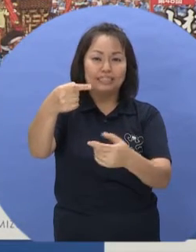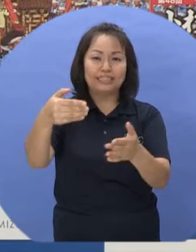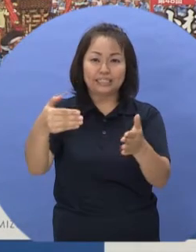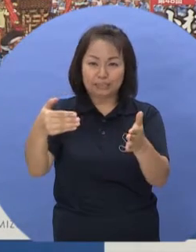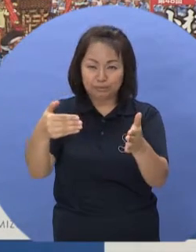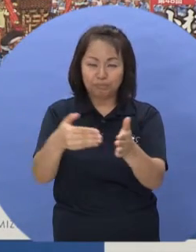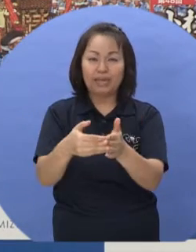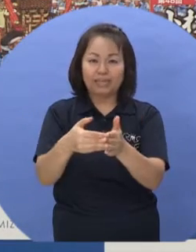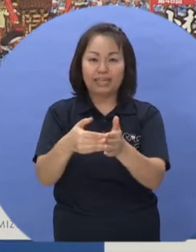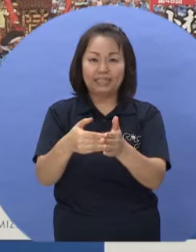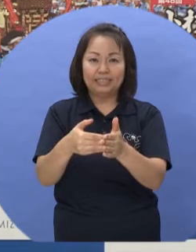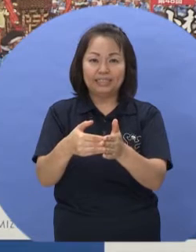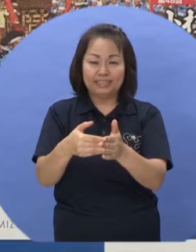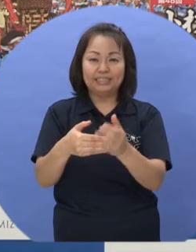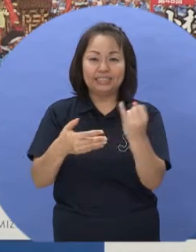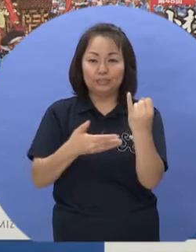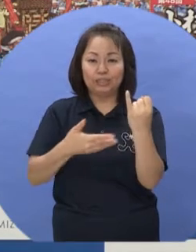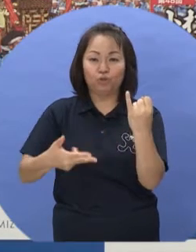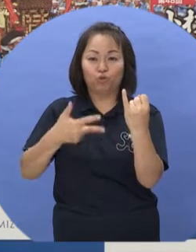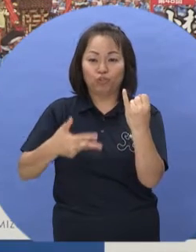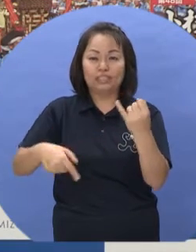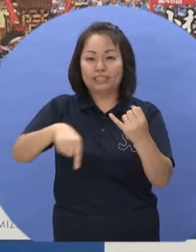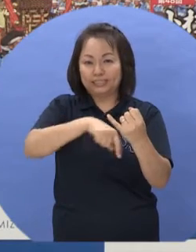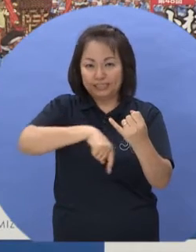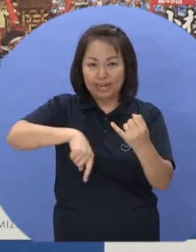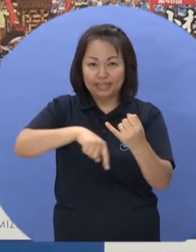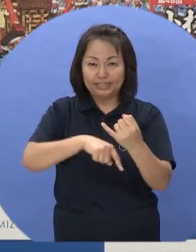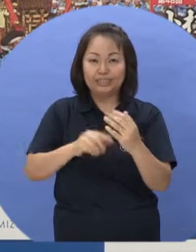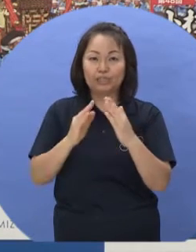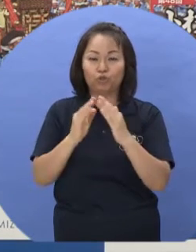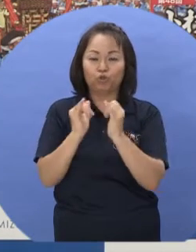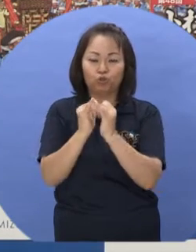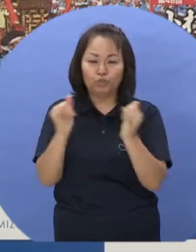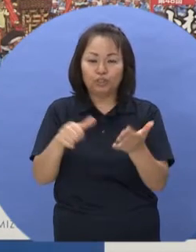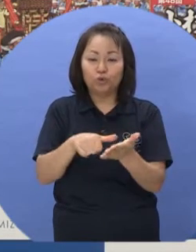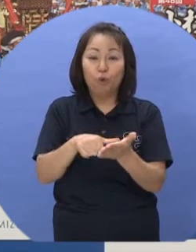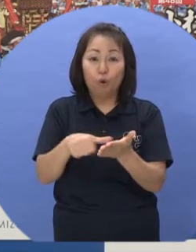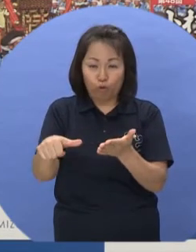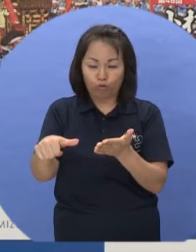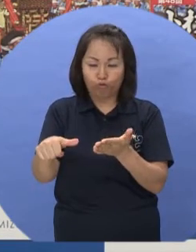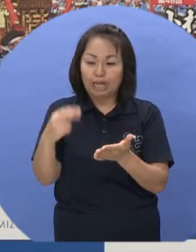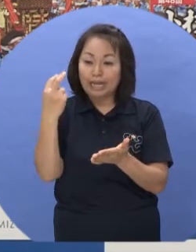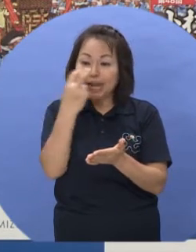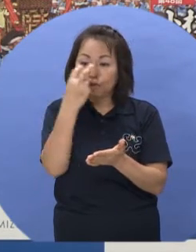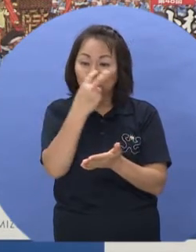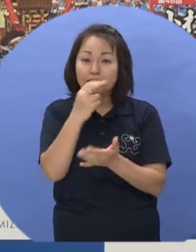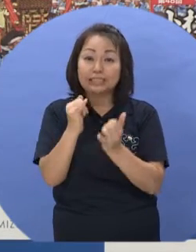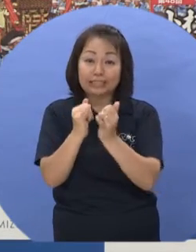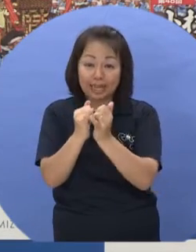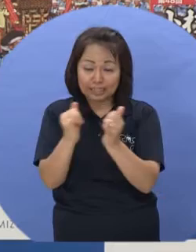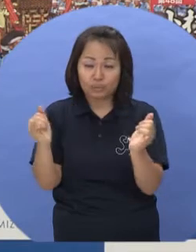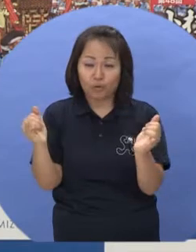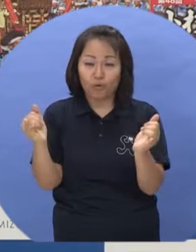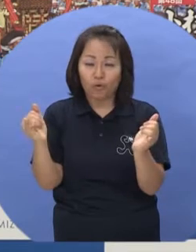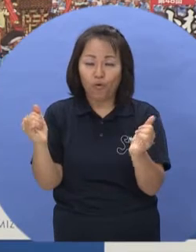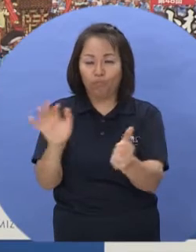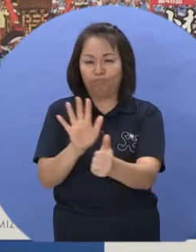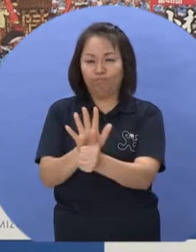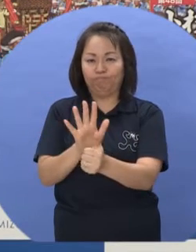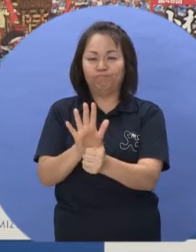居住、住民登録、これが確認できる方を助成対象とするということであります。つまり1年間